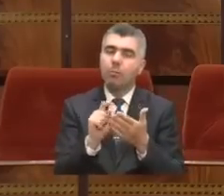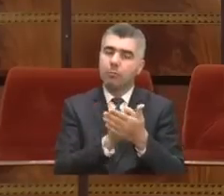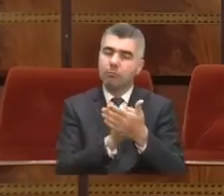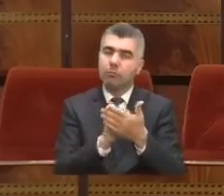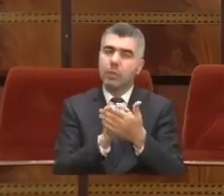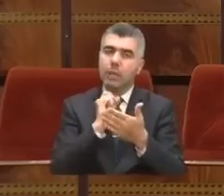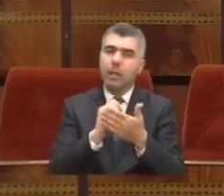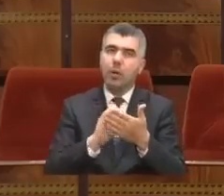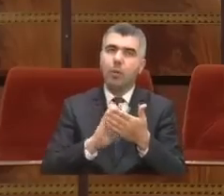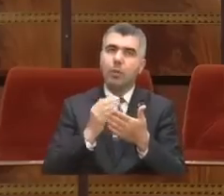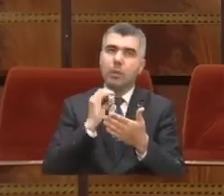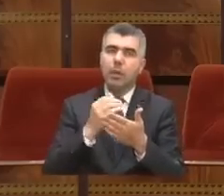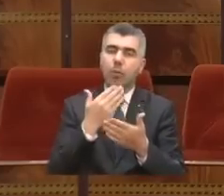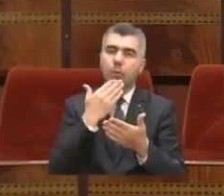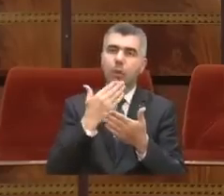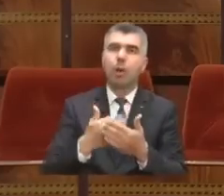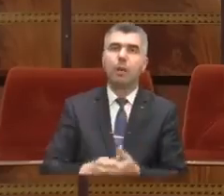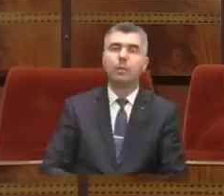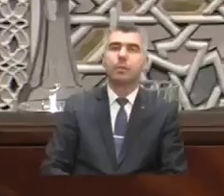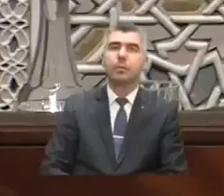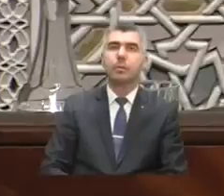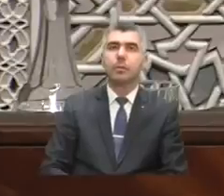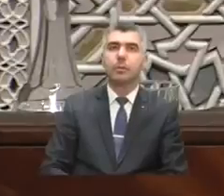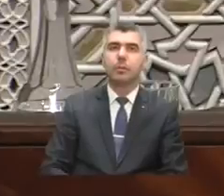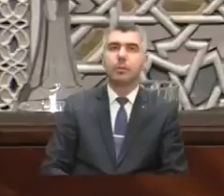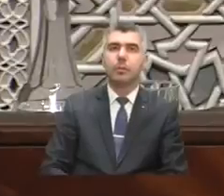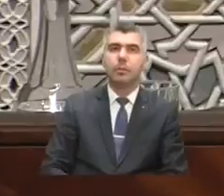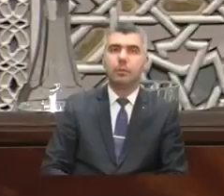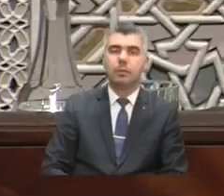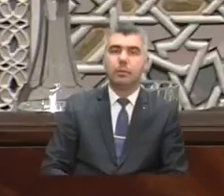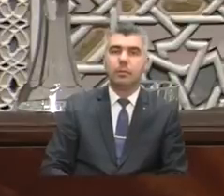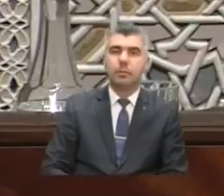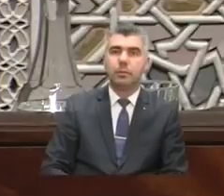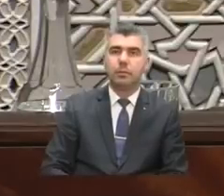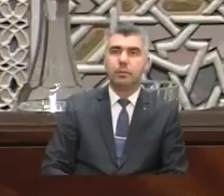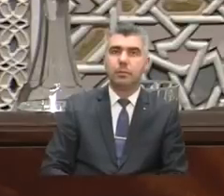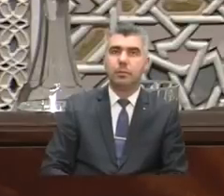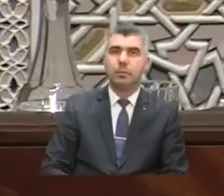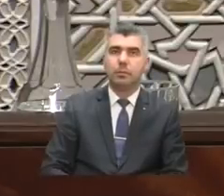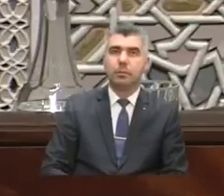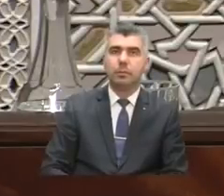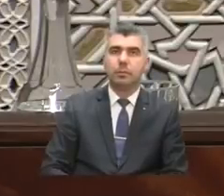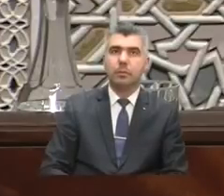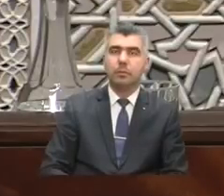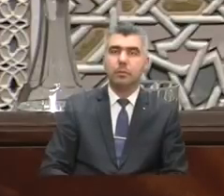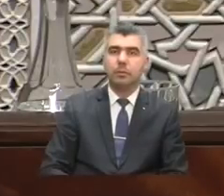من محضر الجلسه. شكرا. شكرا السيد الرئيس.